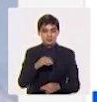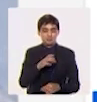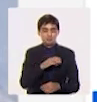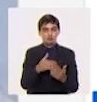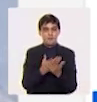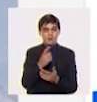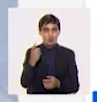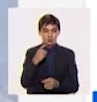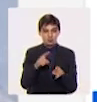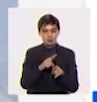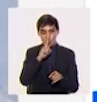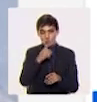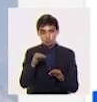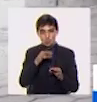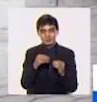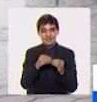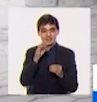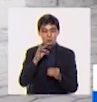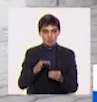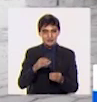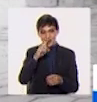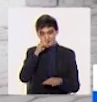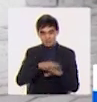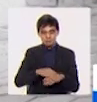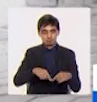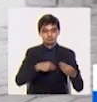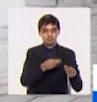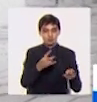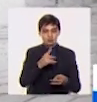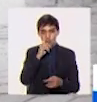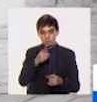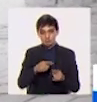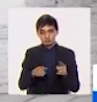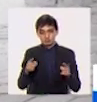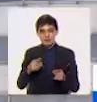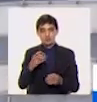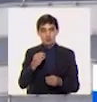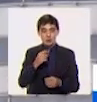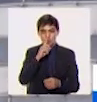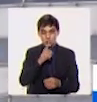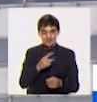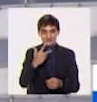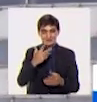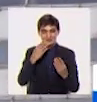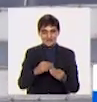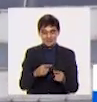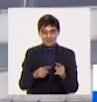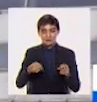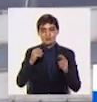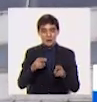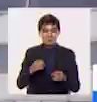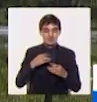қожайын жыл сайын тапқан пайданың 10% әкімдікке аударып отыру тиіс. Және жылына 30 күнге дейін қалалық іс-шараларды өткізу